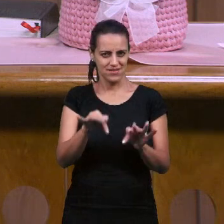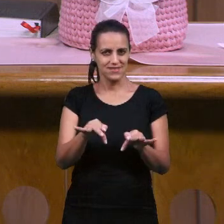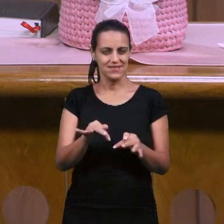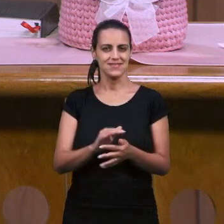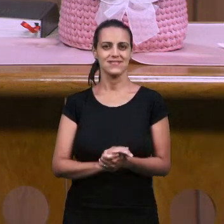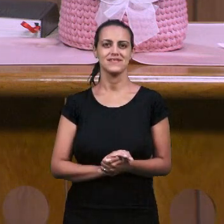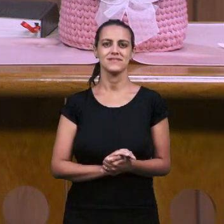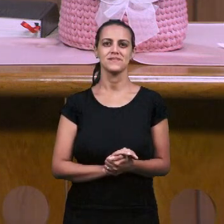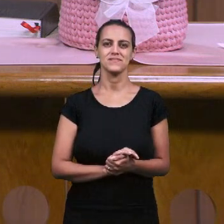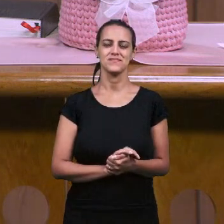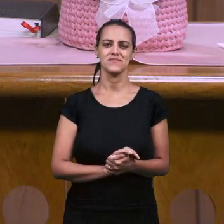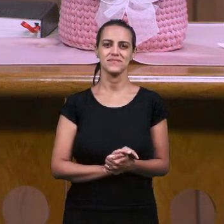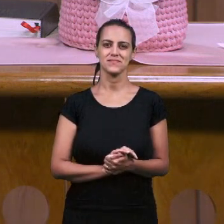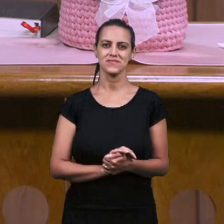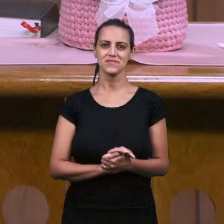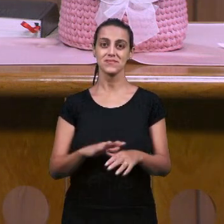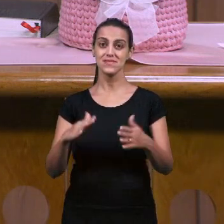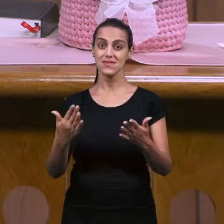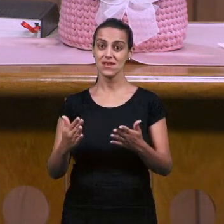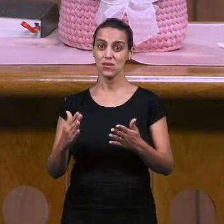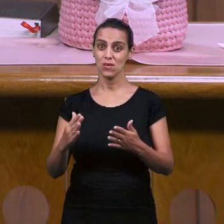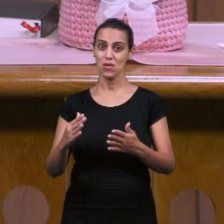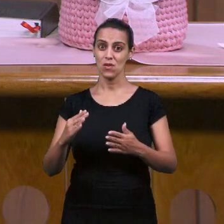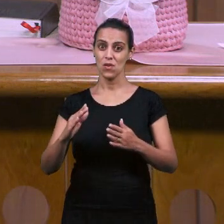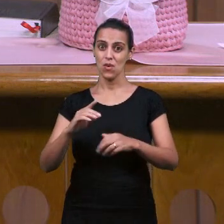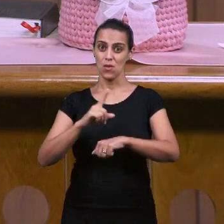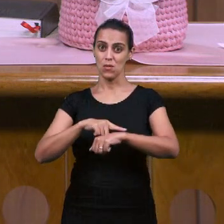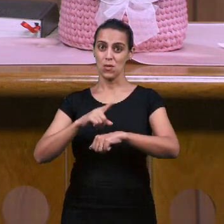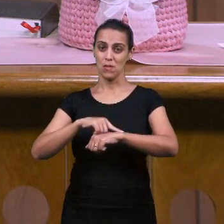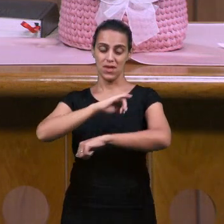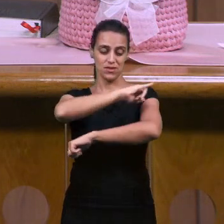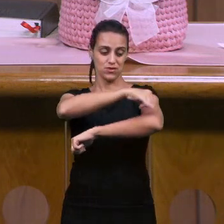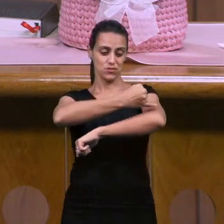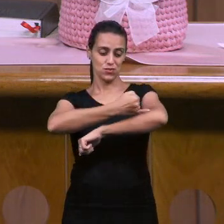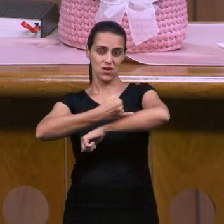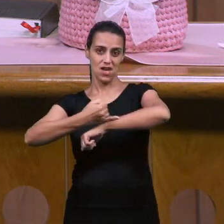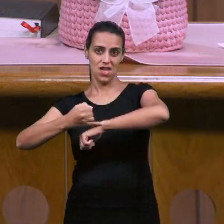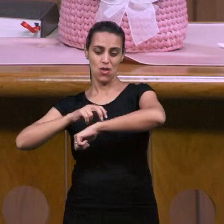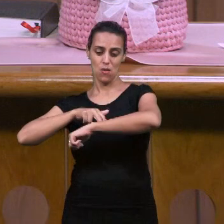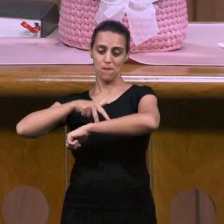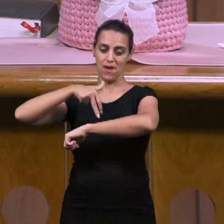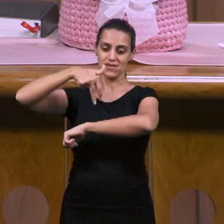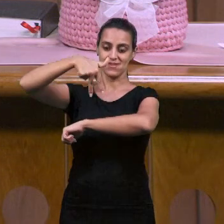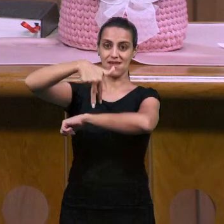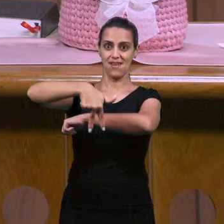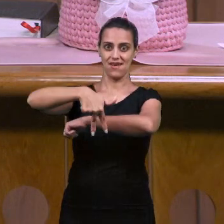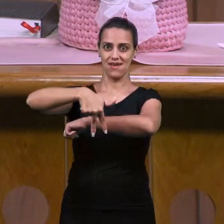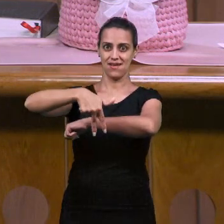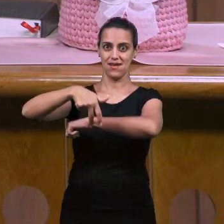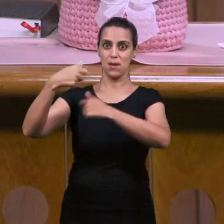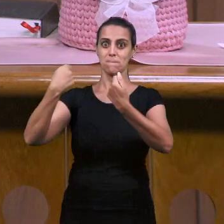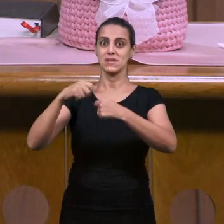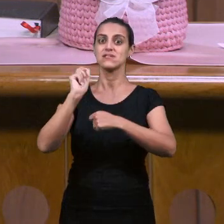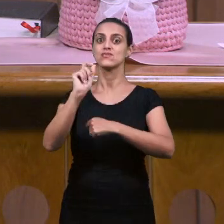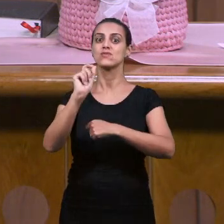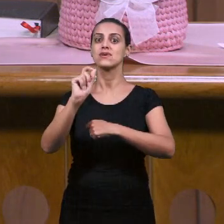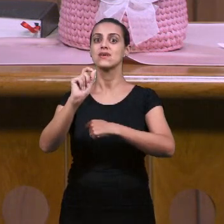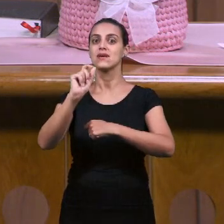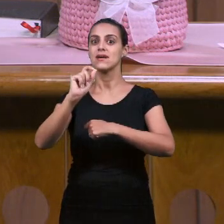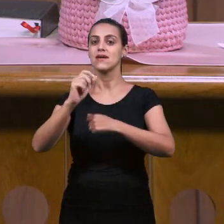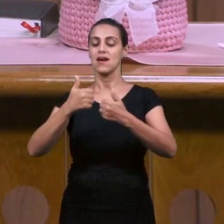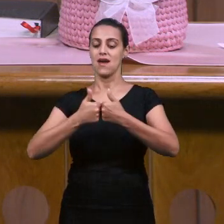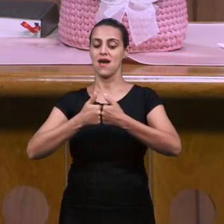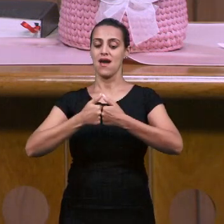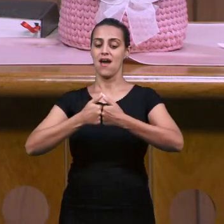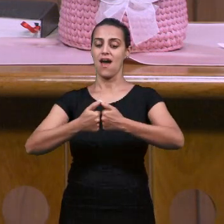Le passage par le Jourdain, l'arche doit être devant. Elle va